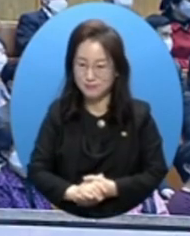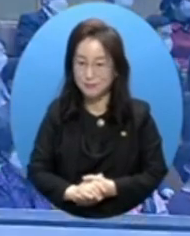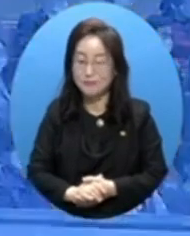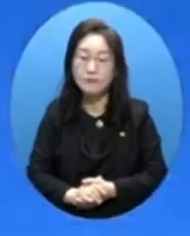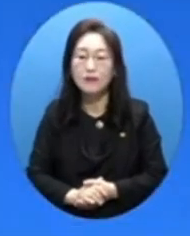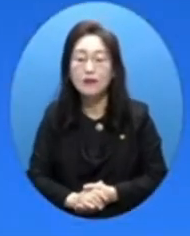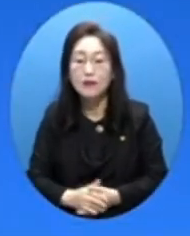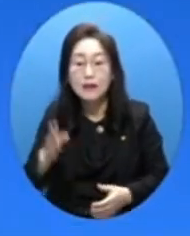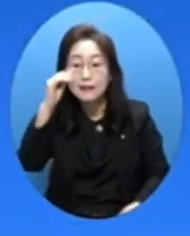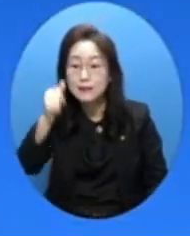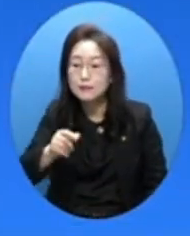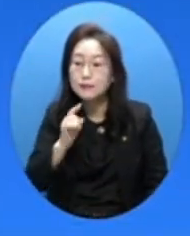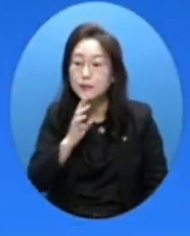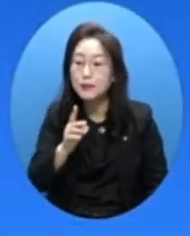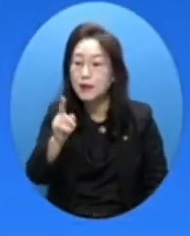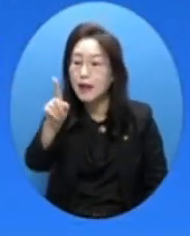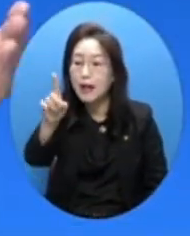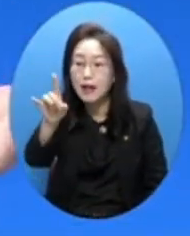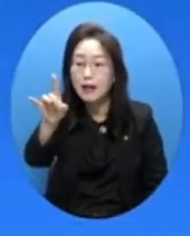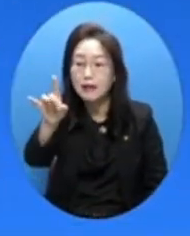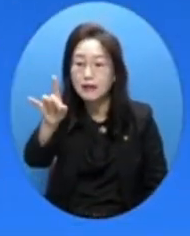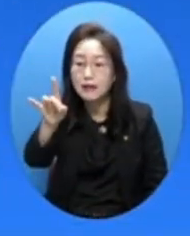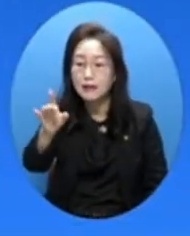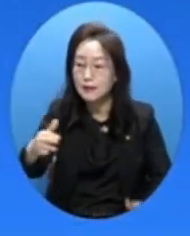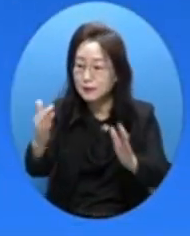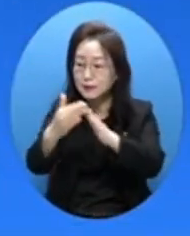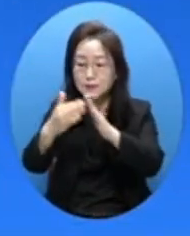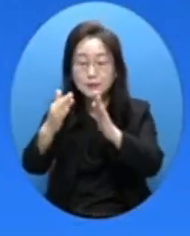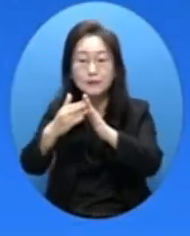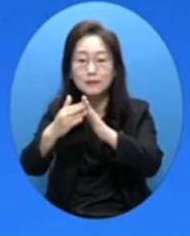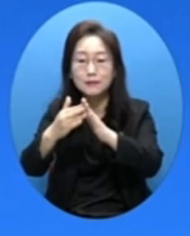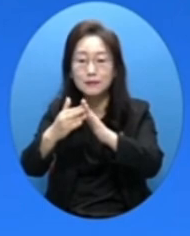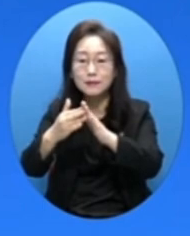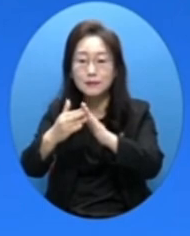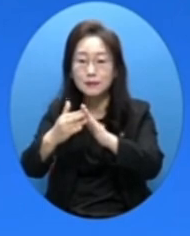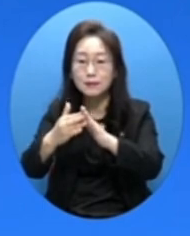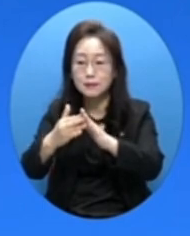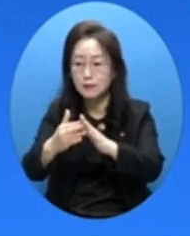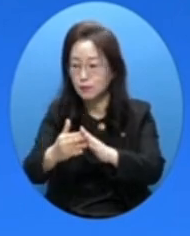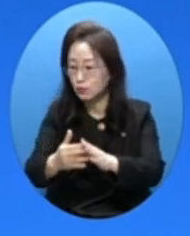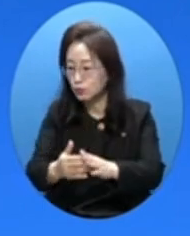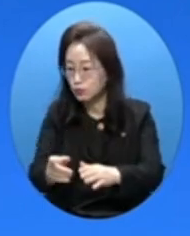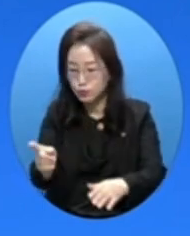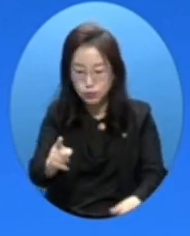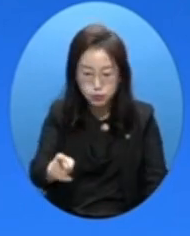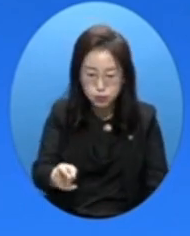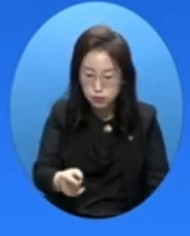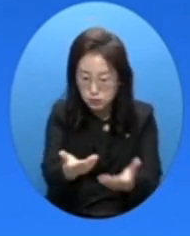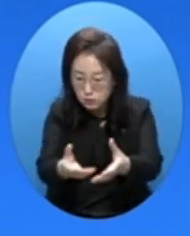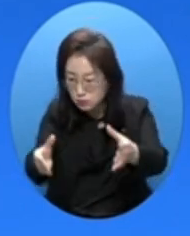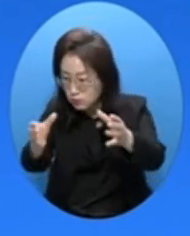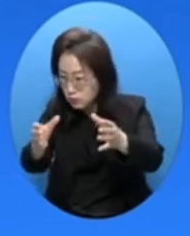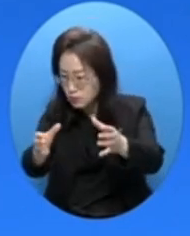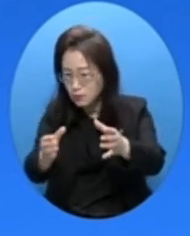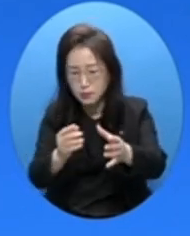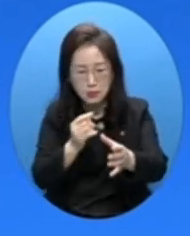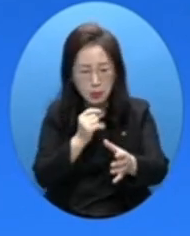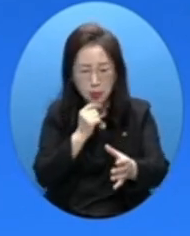기름 한 병은 있는데 집에 마땅한 뭐 음식을 담은 그릇도 없었던 것